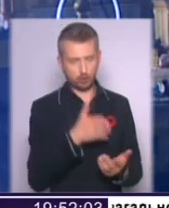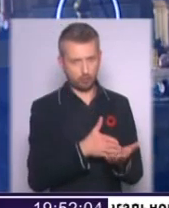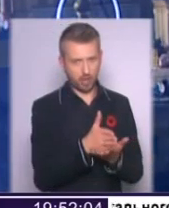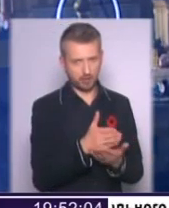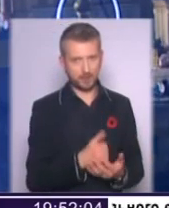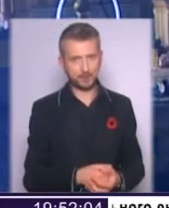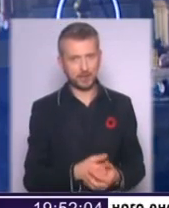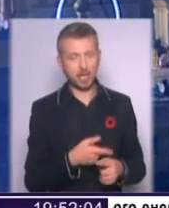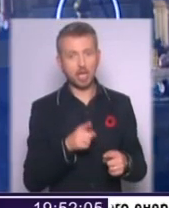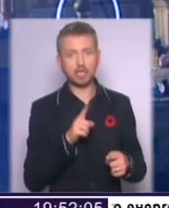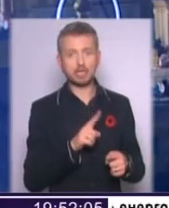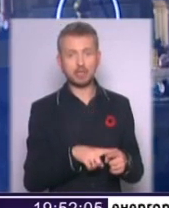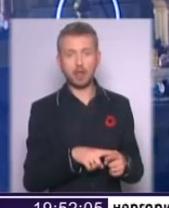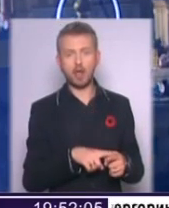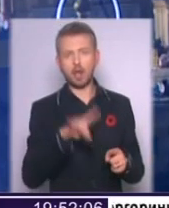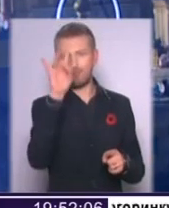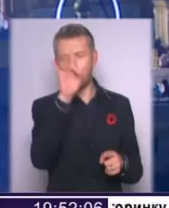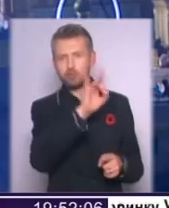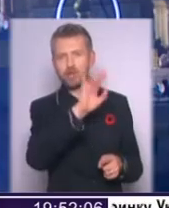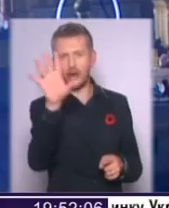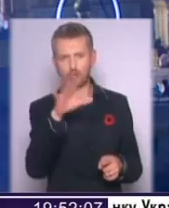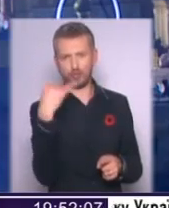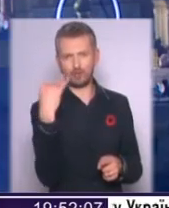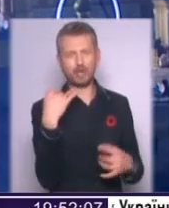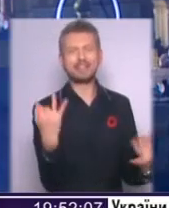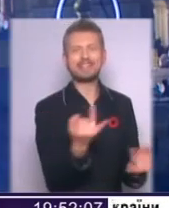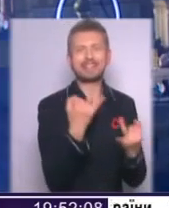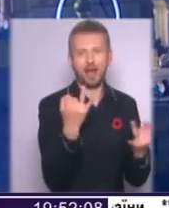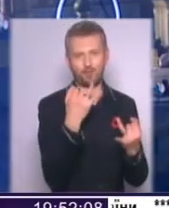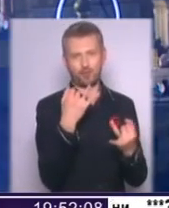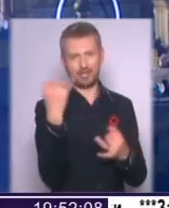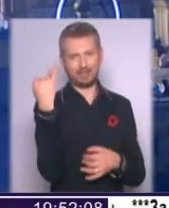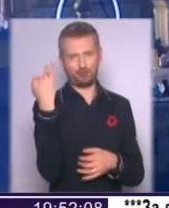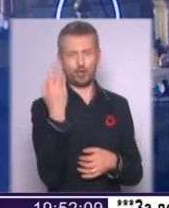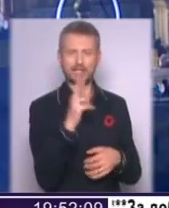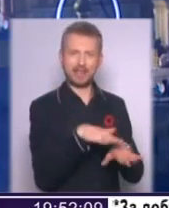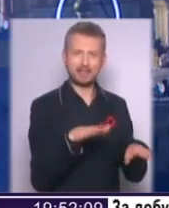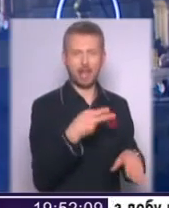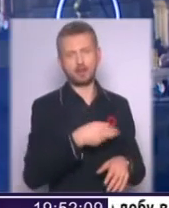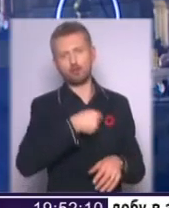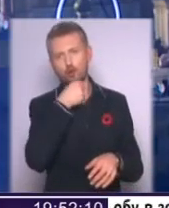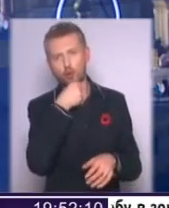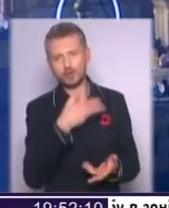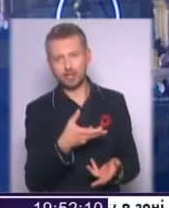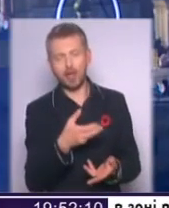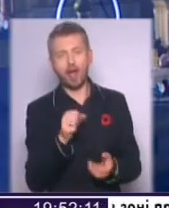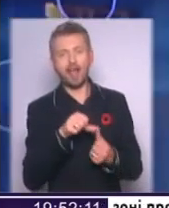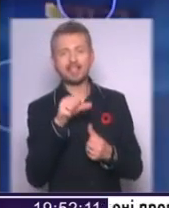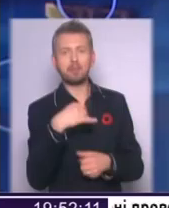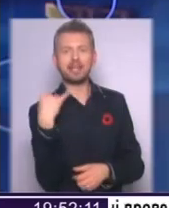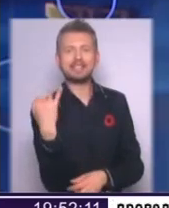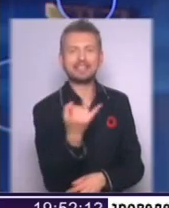Це популярної історії, цікавої історії так. Для дітей, для здорових, для дорослих, але саме